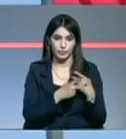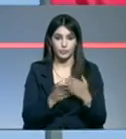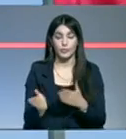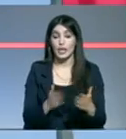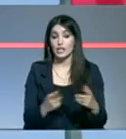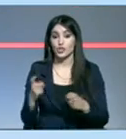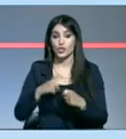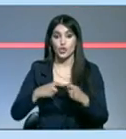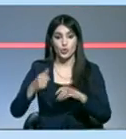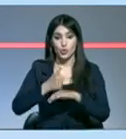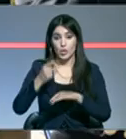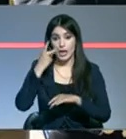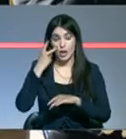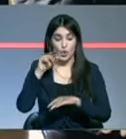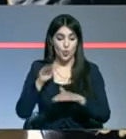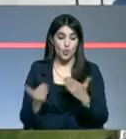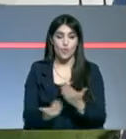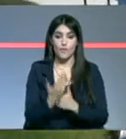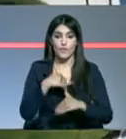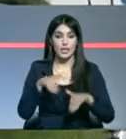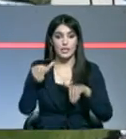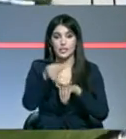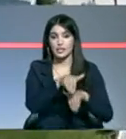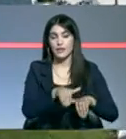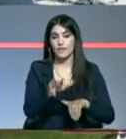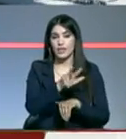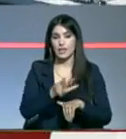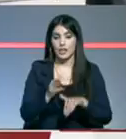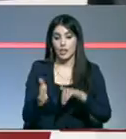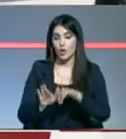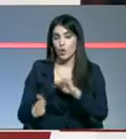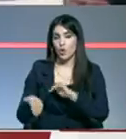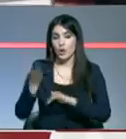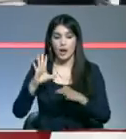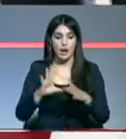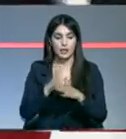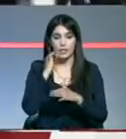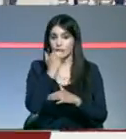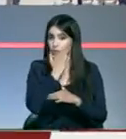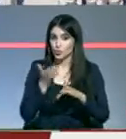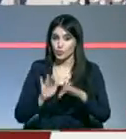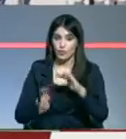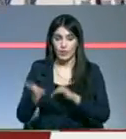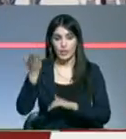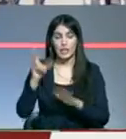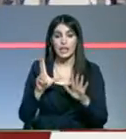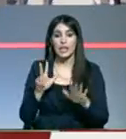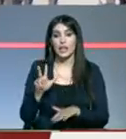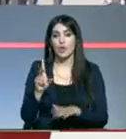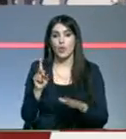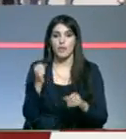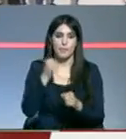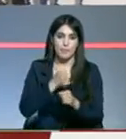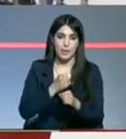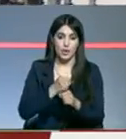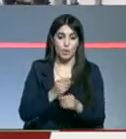أشرف رئيس الجمهورية قيس سعيد صباح اليوم بروضة الشهداء بسجومي على موكب إحياء عيد الشهداء في ذكرها 83،